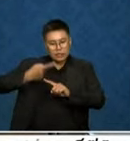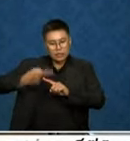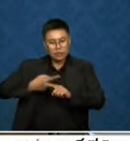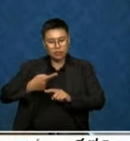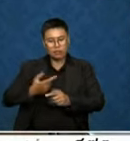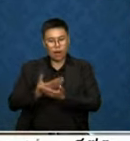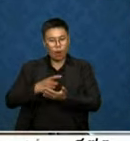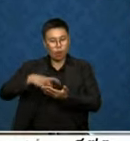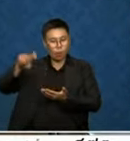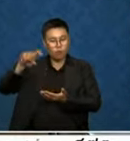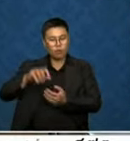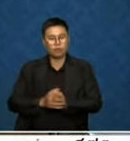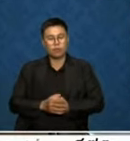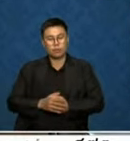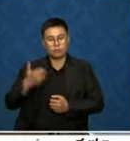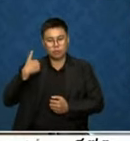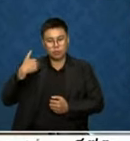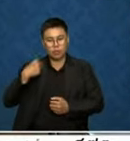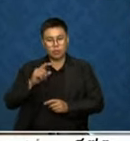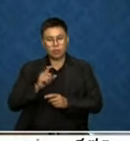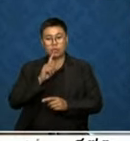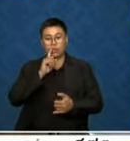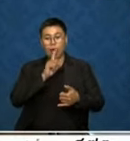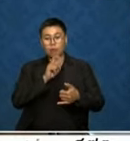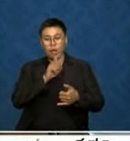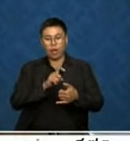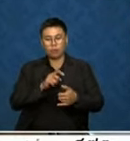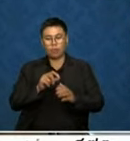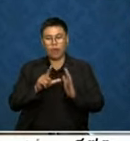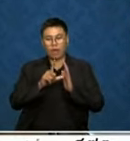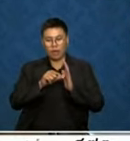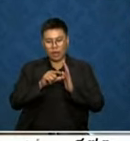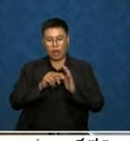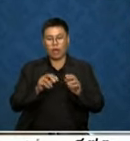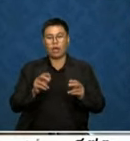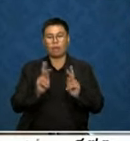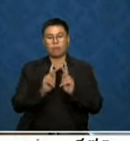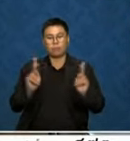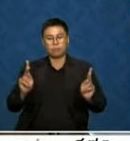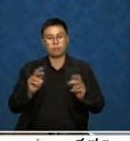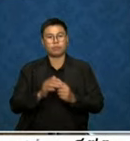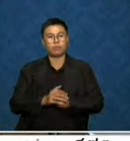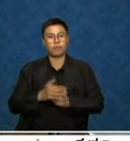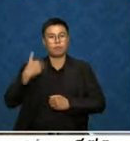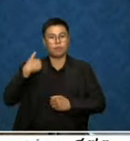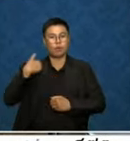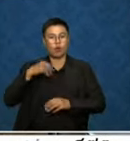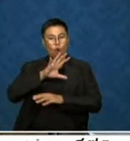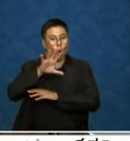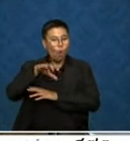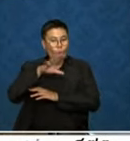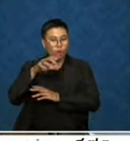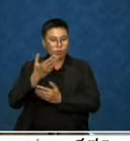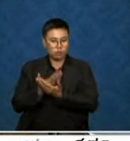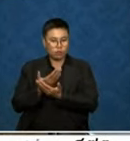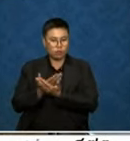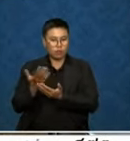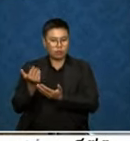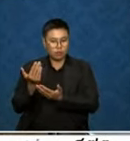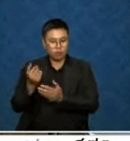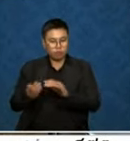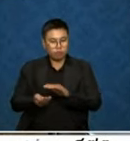าในกรรมธิการปปช.ก็มีการสอบสวนผู้ที่มีตำแหน่งเลขานุการกรรมธิการมีการไปหลอกลวงเพื่อเรียกรับผลประโยชน์